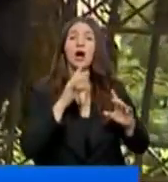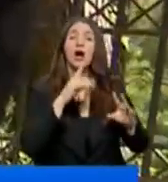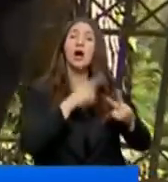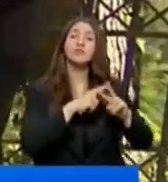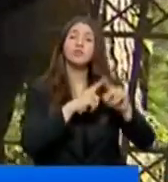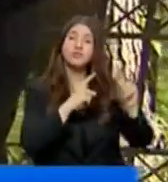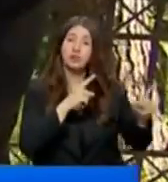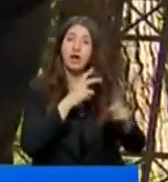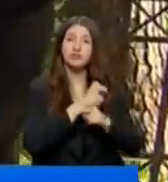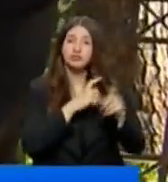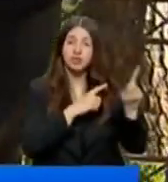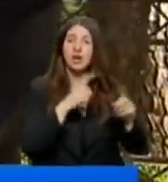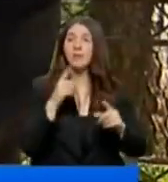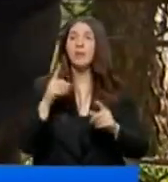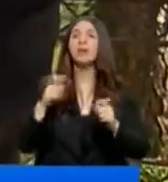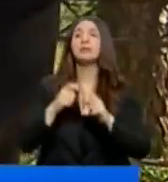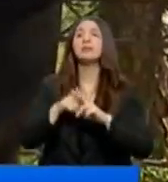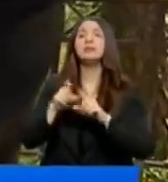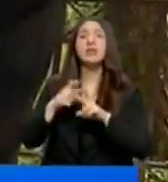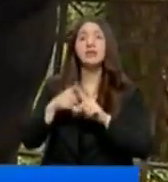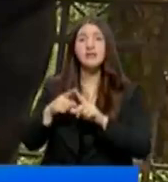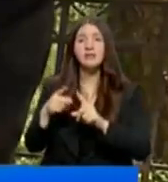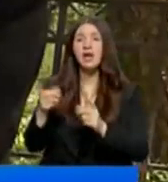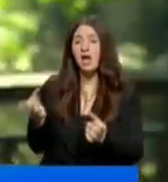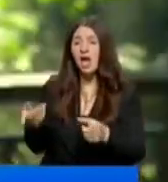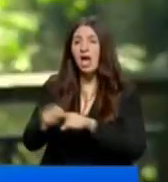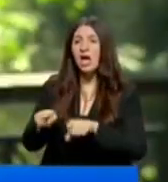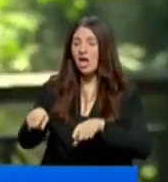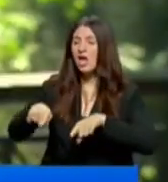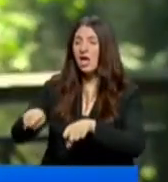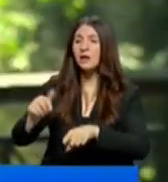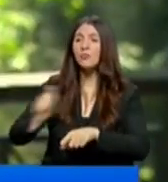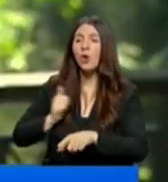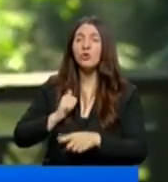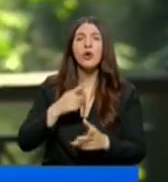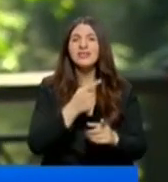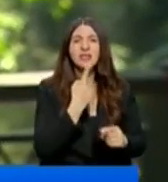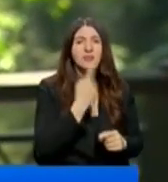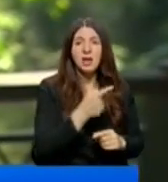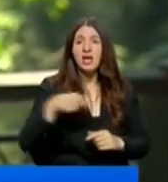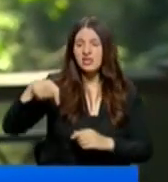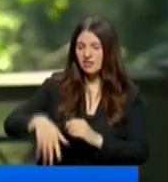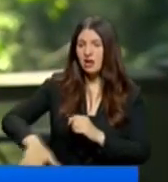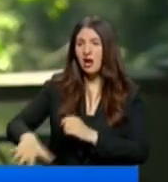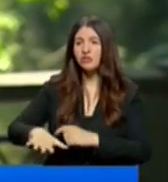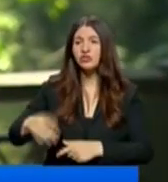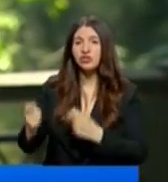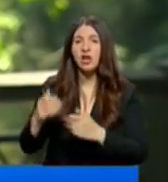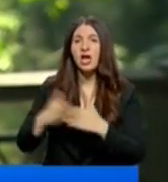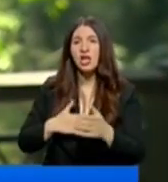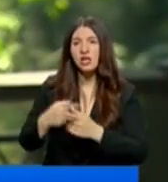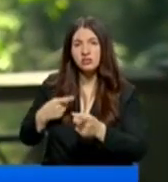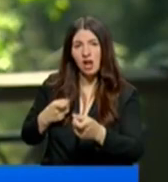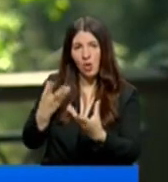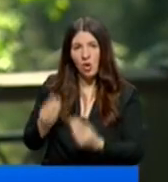Baran Korkmaz. Sadat paramiliter bir örgüttür. Sadat paramiliter bir ne örgüttür. Ne demek paramiliter? Paramiliter örgüt. Yer altında çalışan, elinde